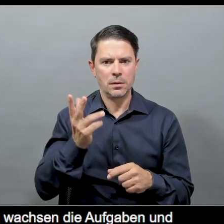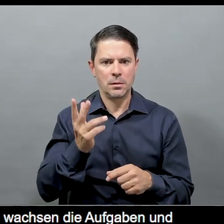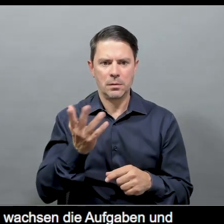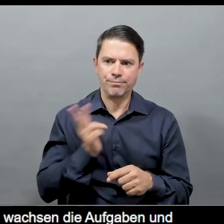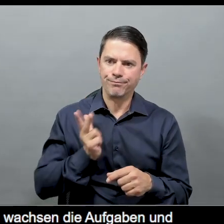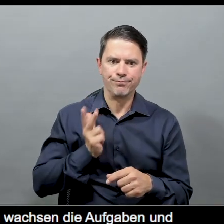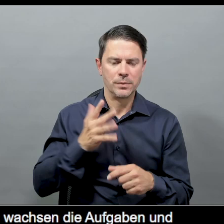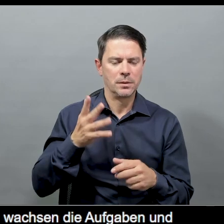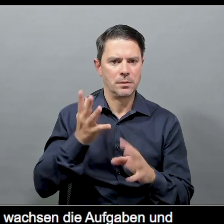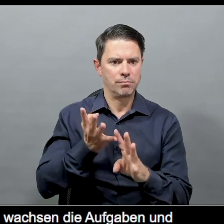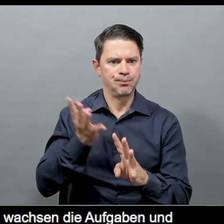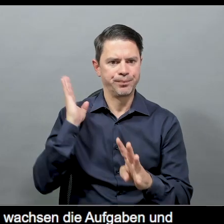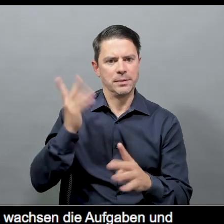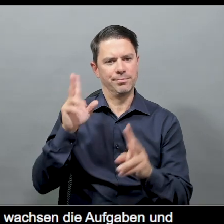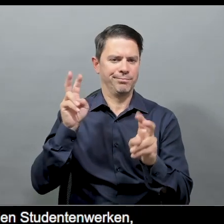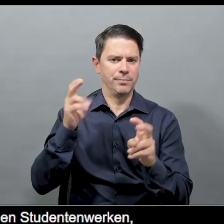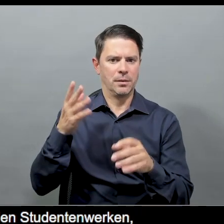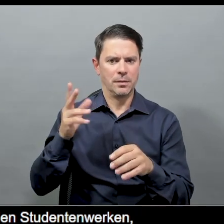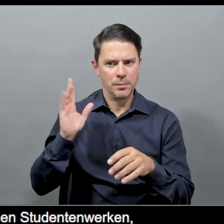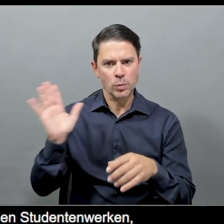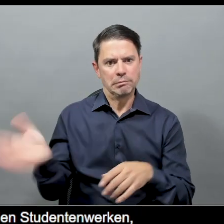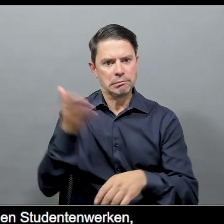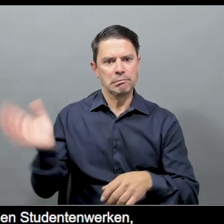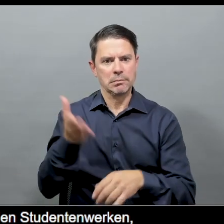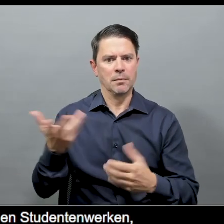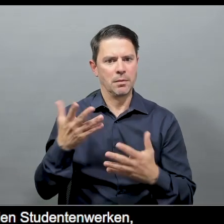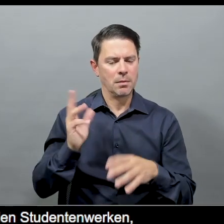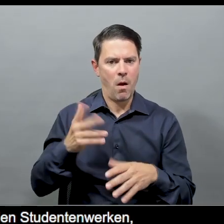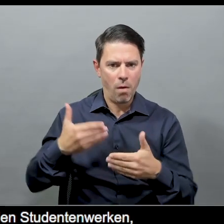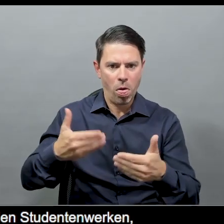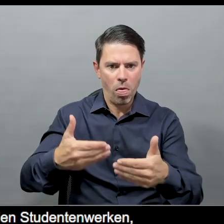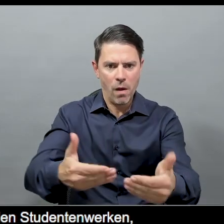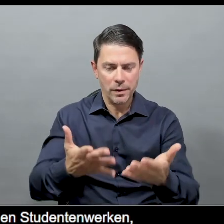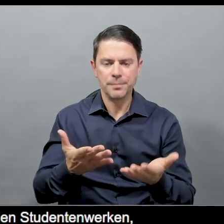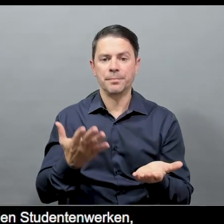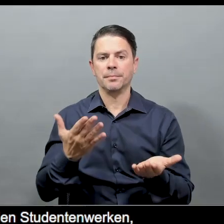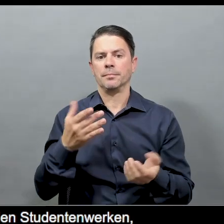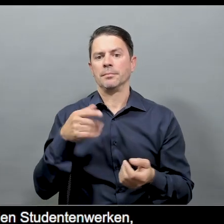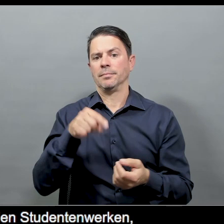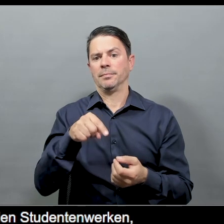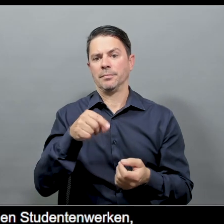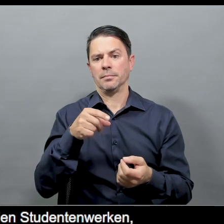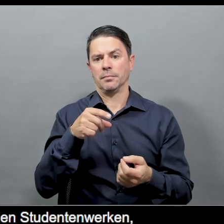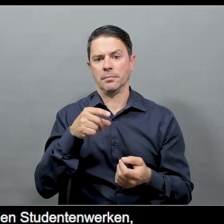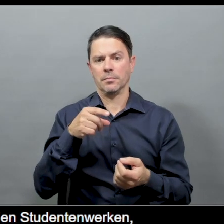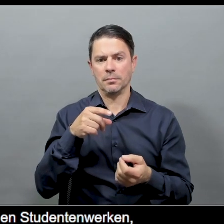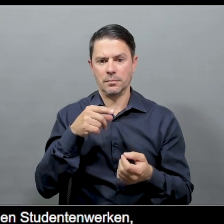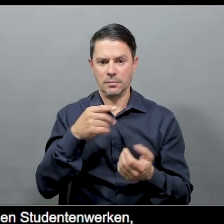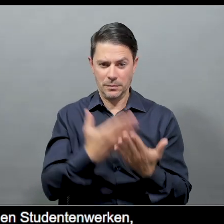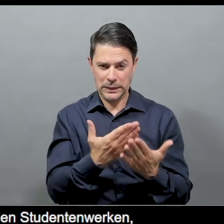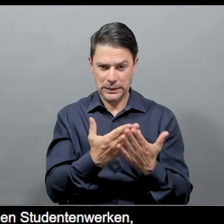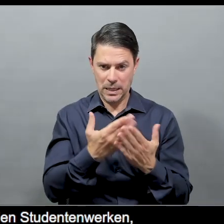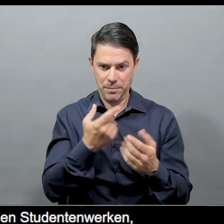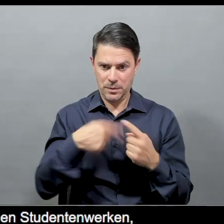entstanden. Die Mittel standen und stehen immer bereit. Es lag und liegt an einem Mangel